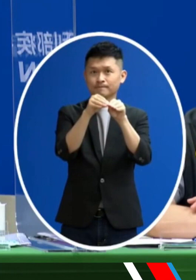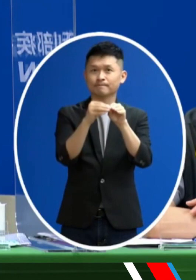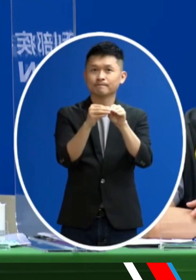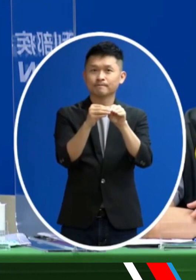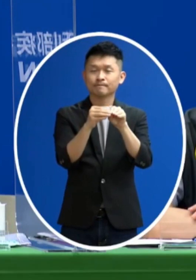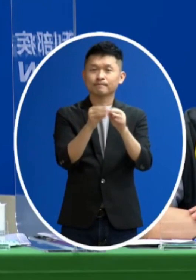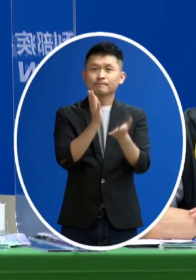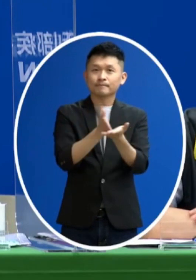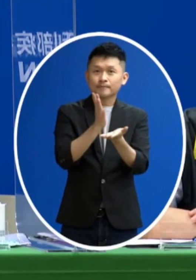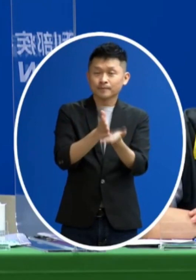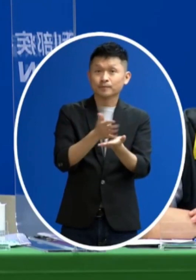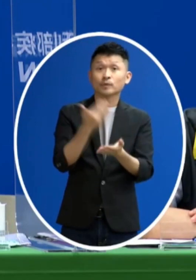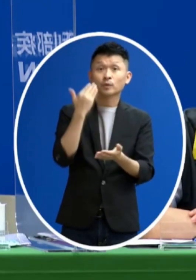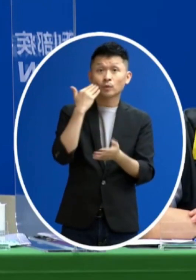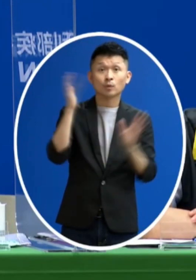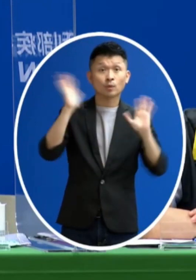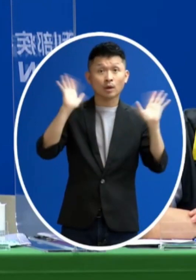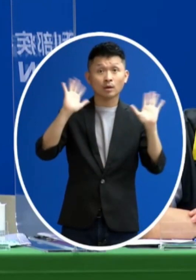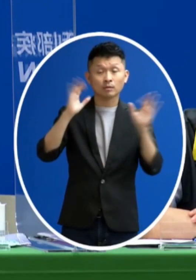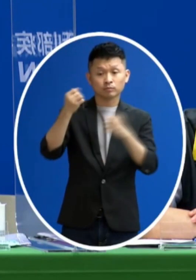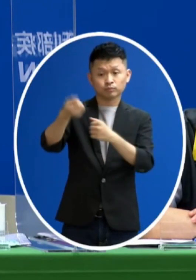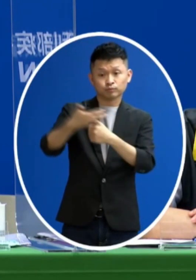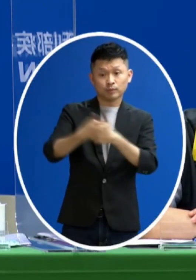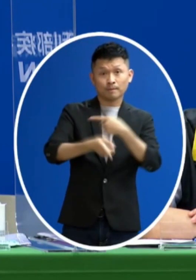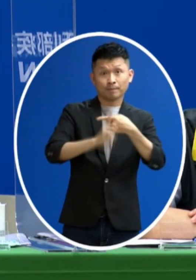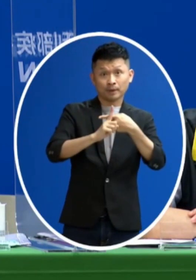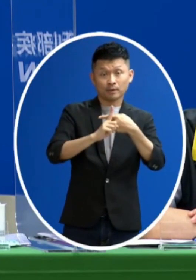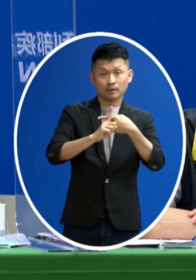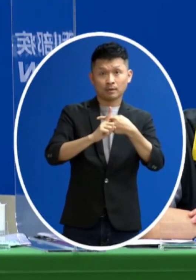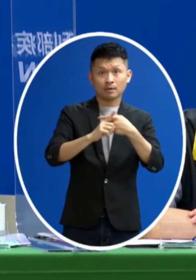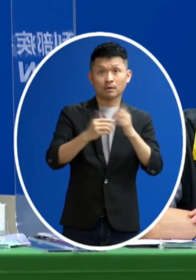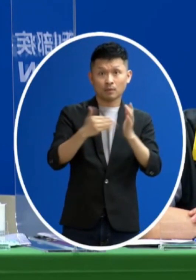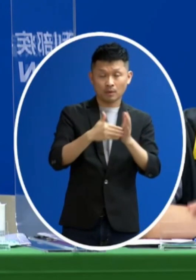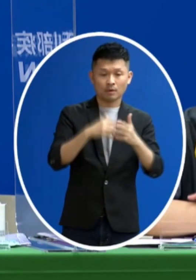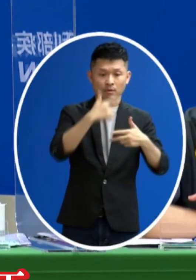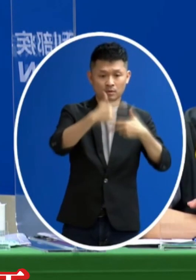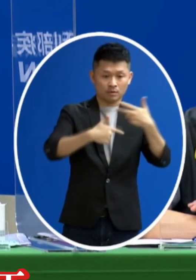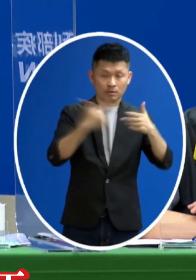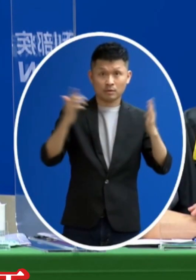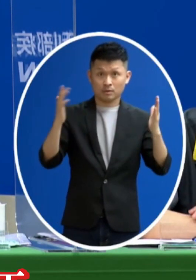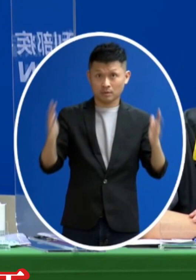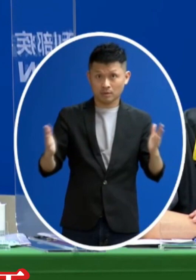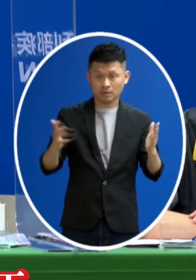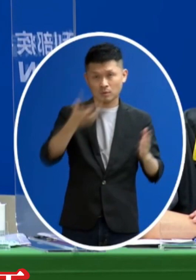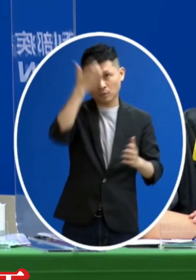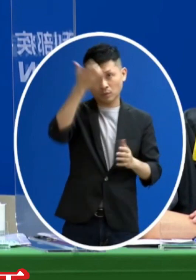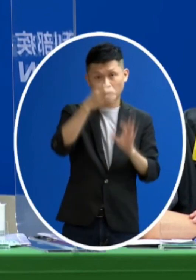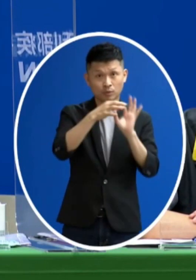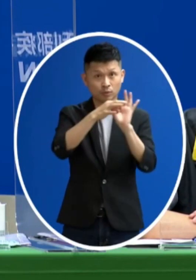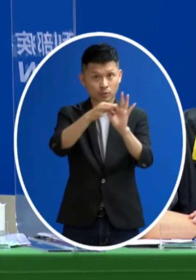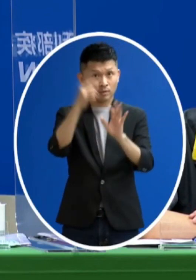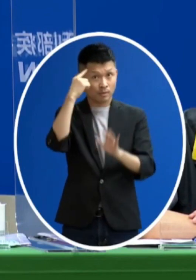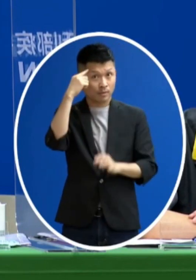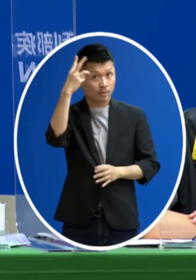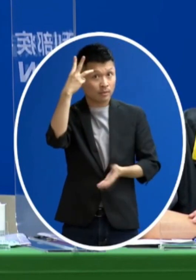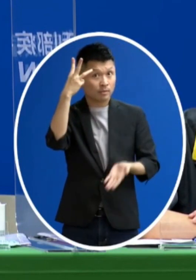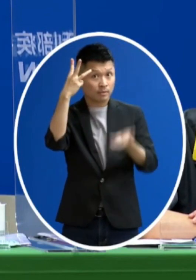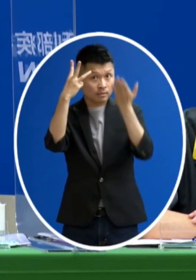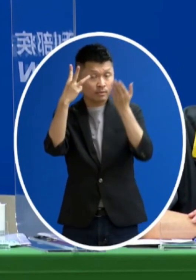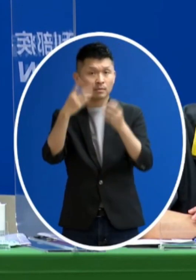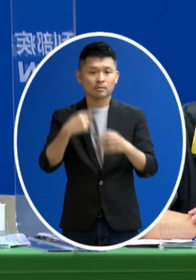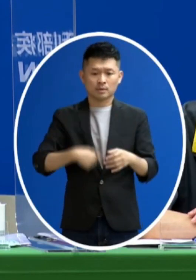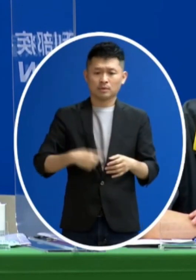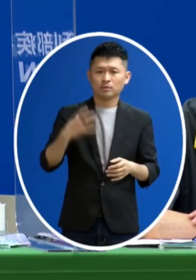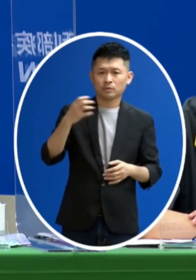如果今天我们的孩子在感染 COVID-19 六周内持续发烧，至少这个可能发烧三天，然后出现